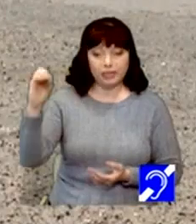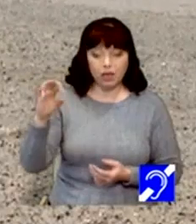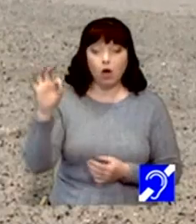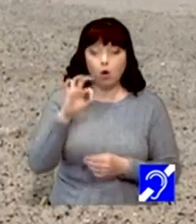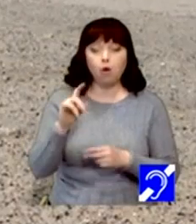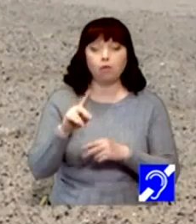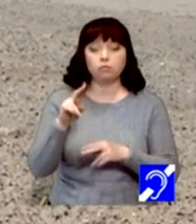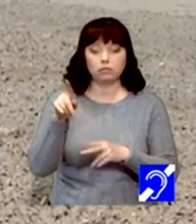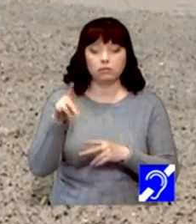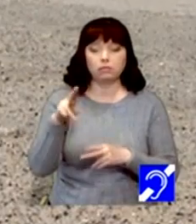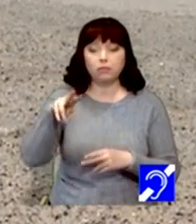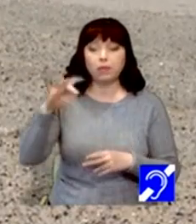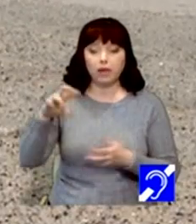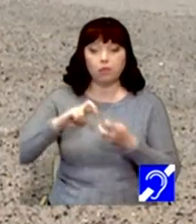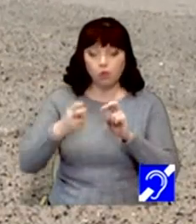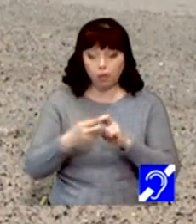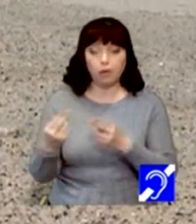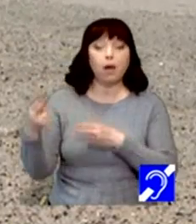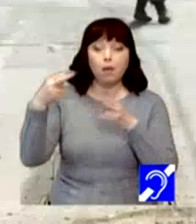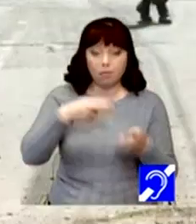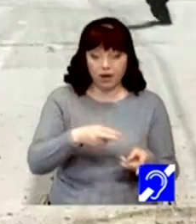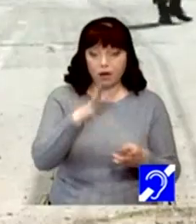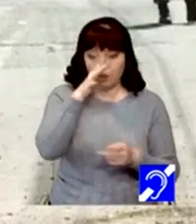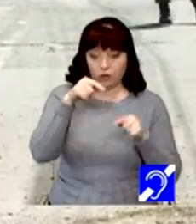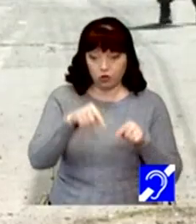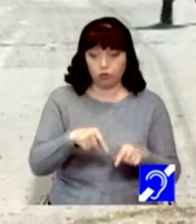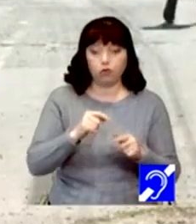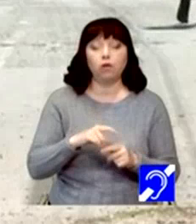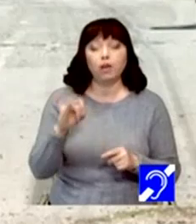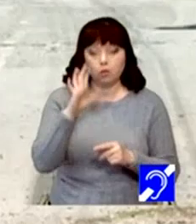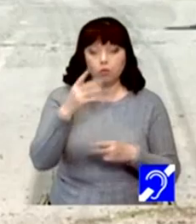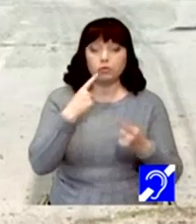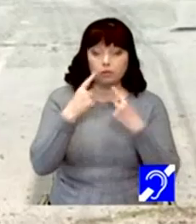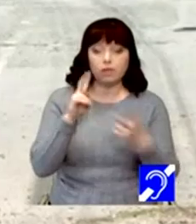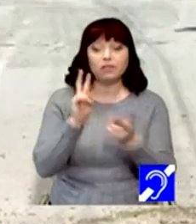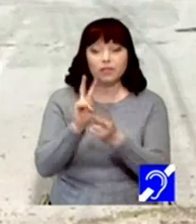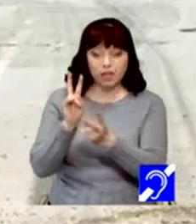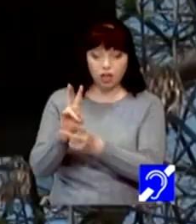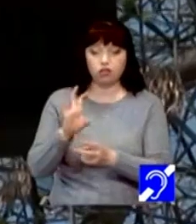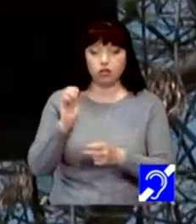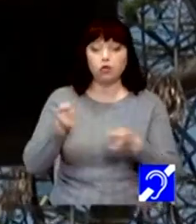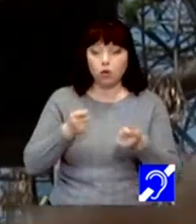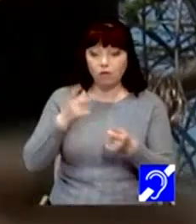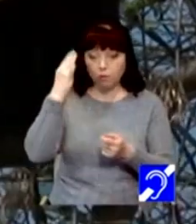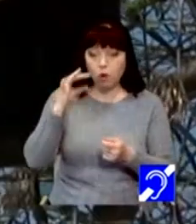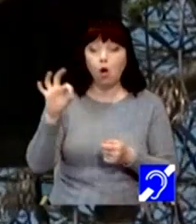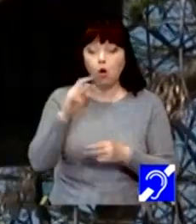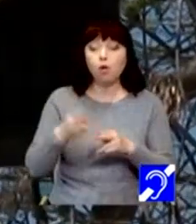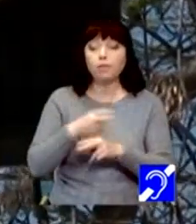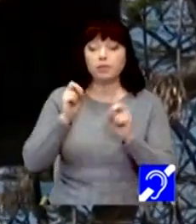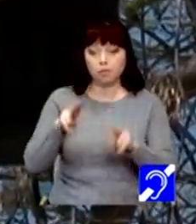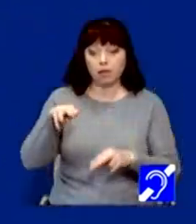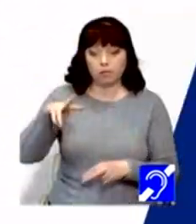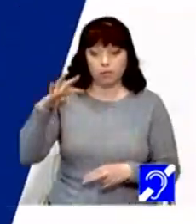reglementare transnistreană se află încă o vizită oficială în Republica Moldova își va crea discuții despre situația de securitate din